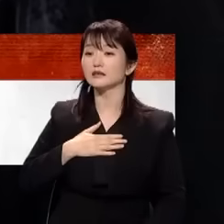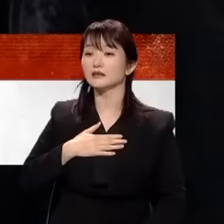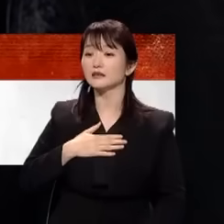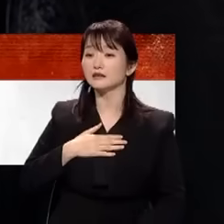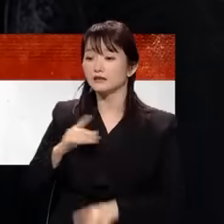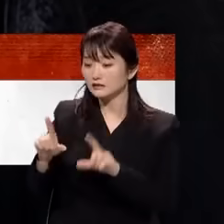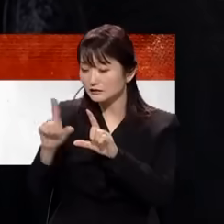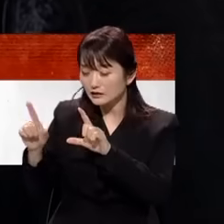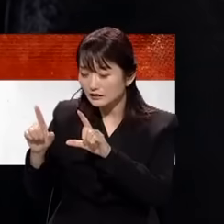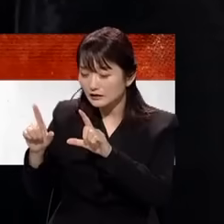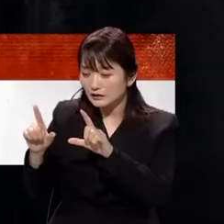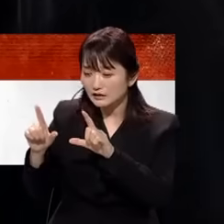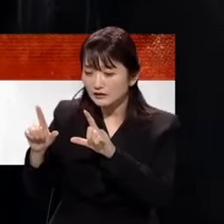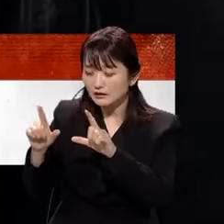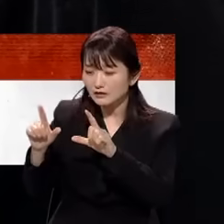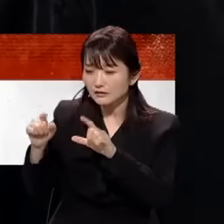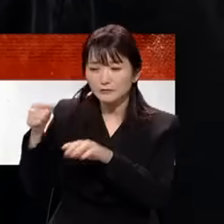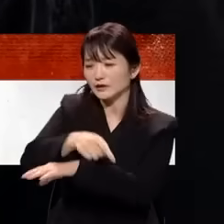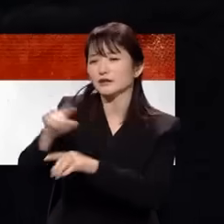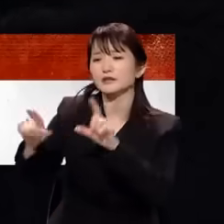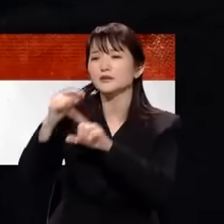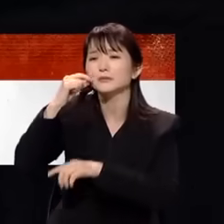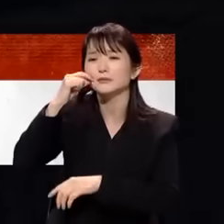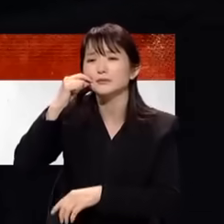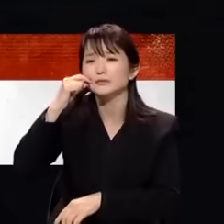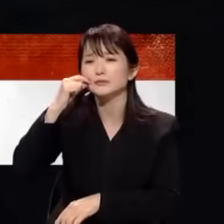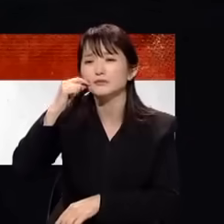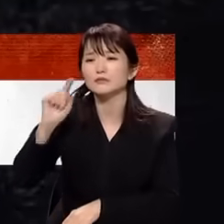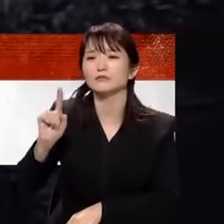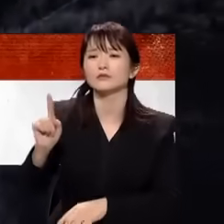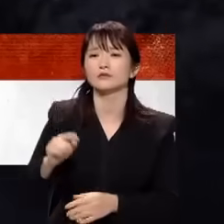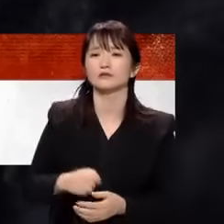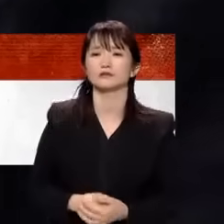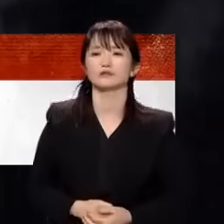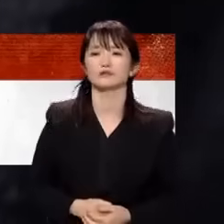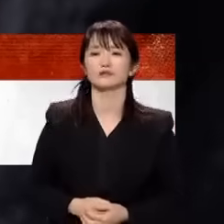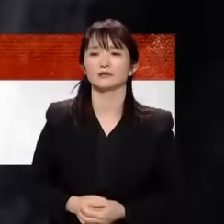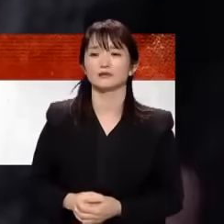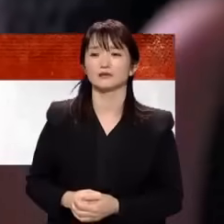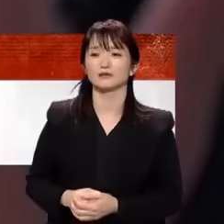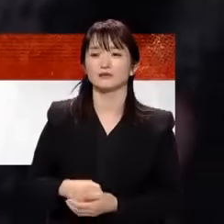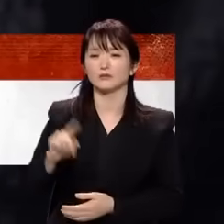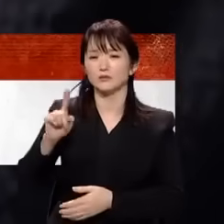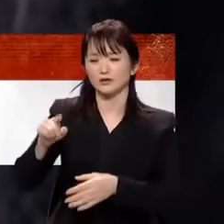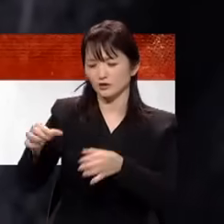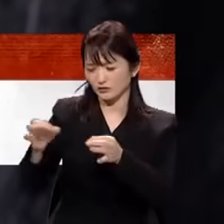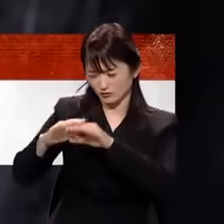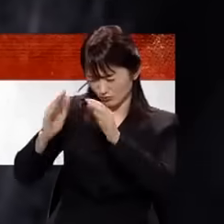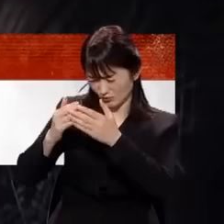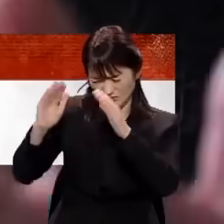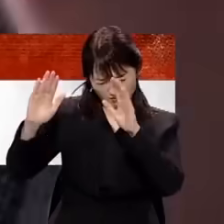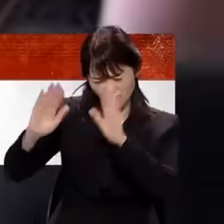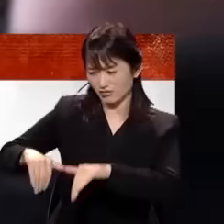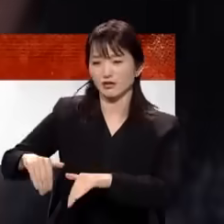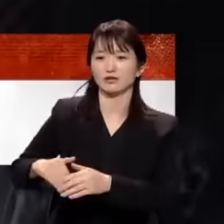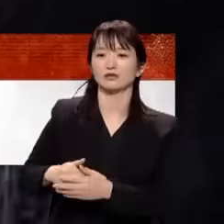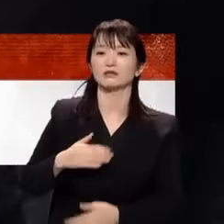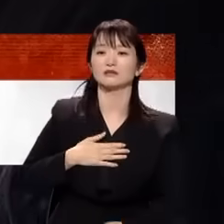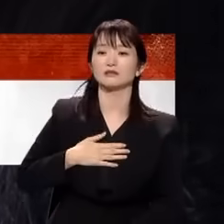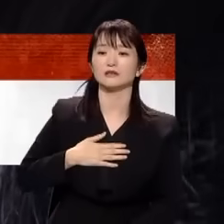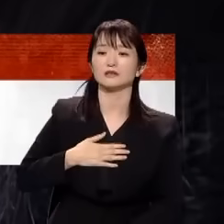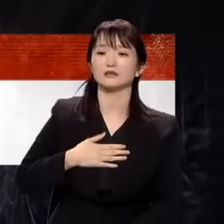한다는 거지 그게 너무 아픈 거 한 순간에 모든게 다 부어지고 내